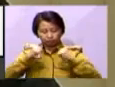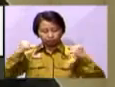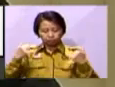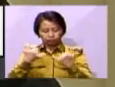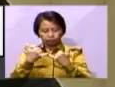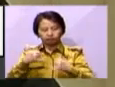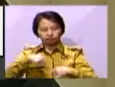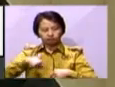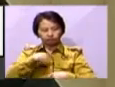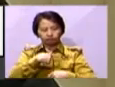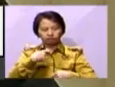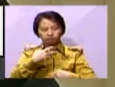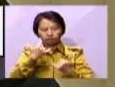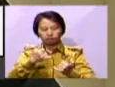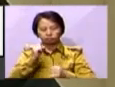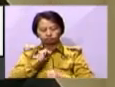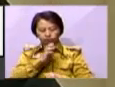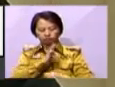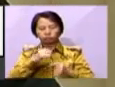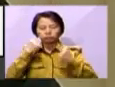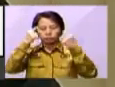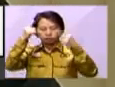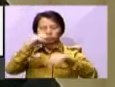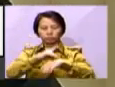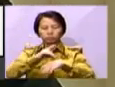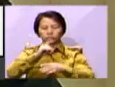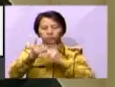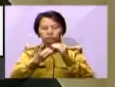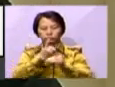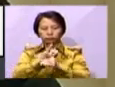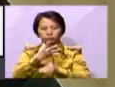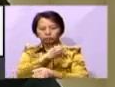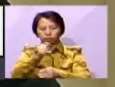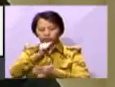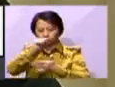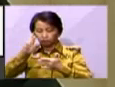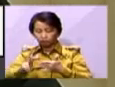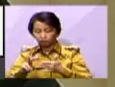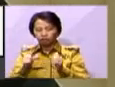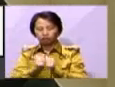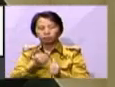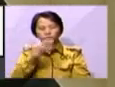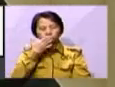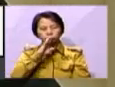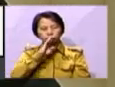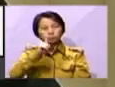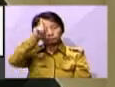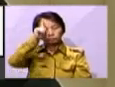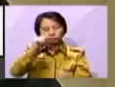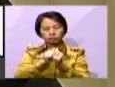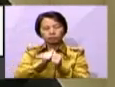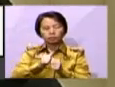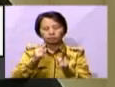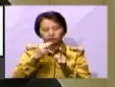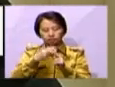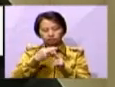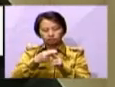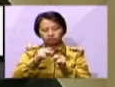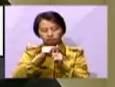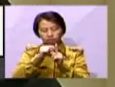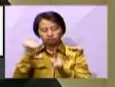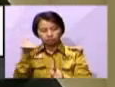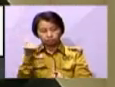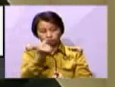persarana dan kaki tangannya kejayaan di dunia dan di akhirat. Dengan lafaz bismillah dan kalimah la ilaha illallah,